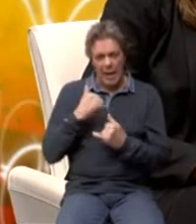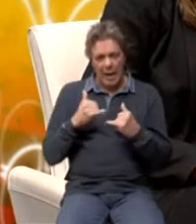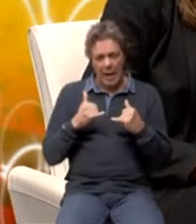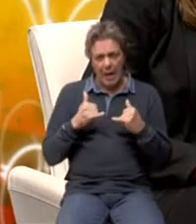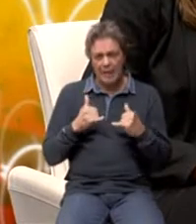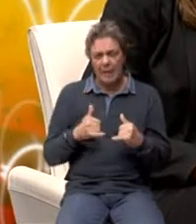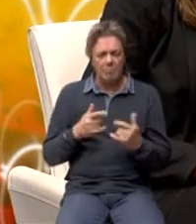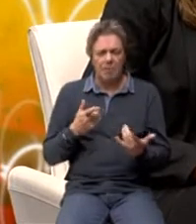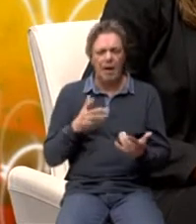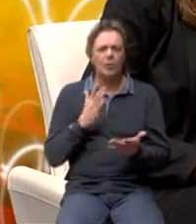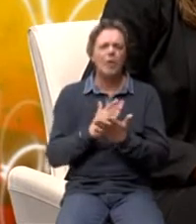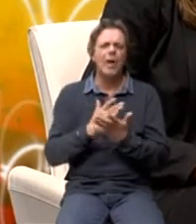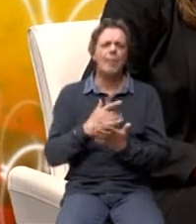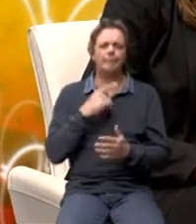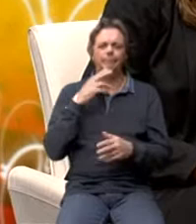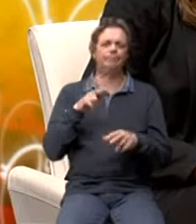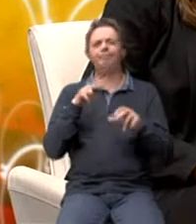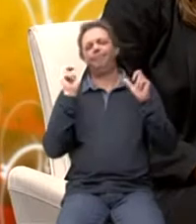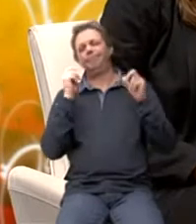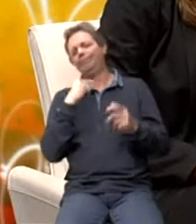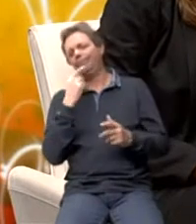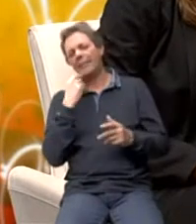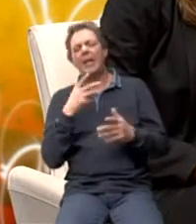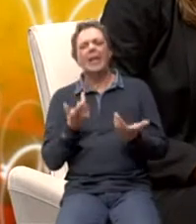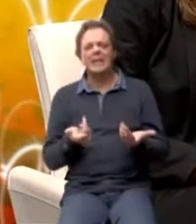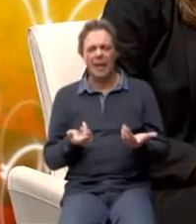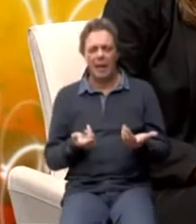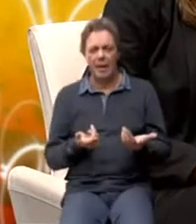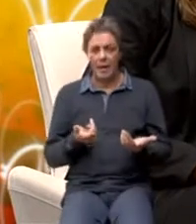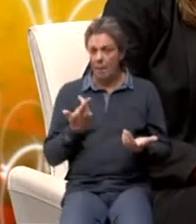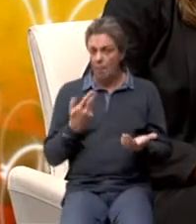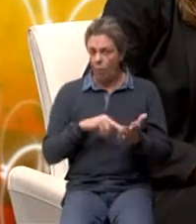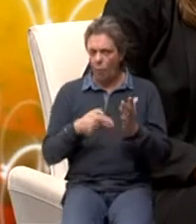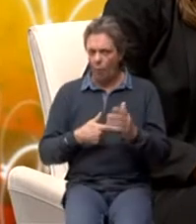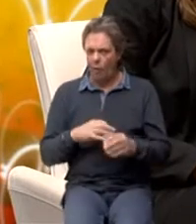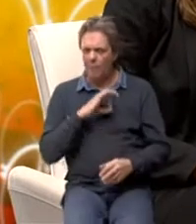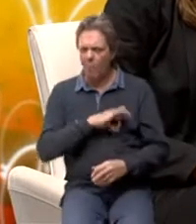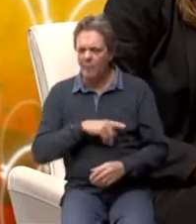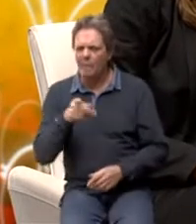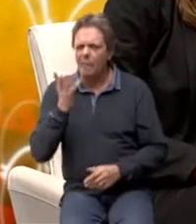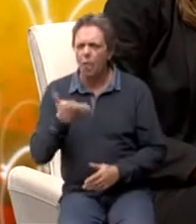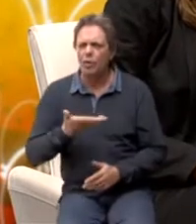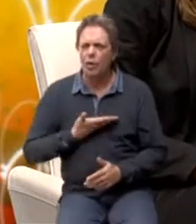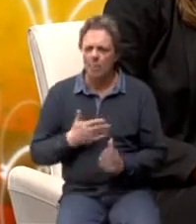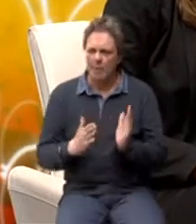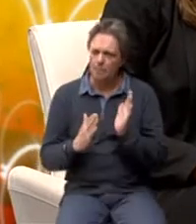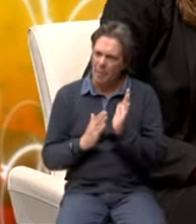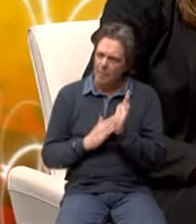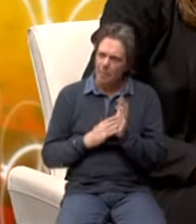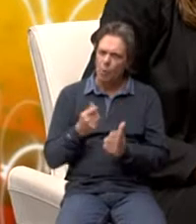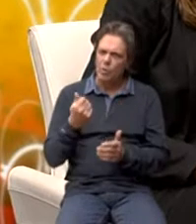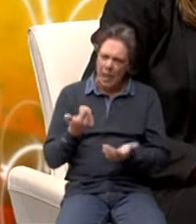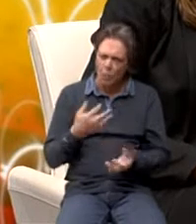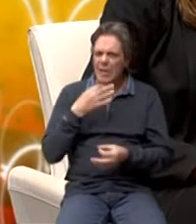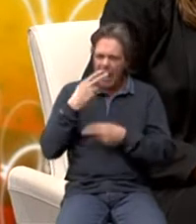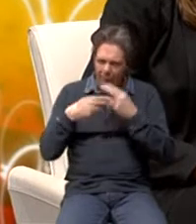to je izlika. Oprostite, to je izlika. Dakle, pod nekim određenim ugovornim obavezama vi možete dobiti primjerenu cijenu za